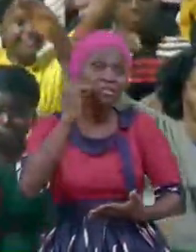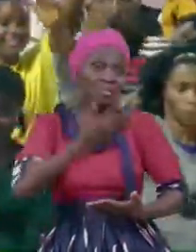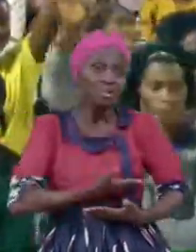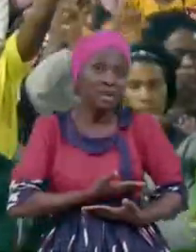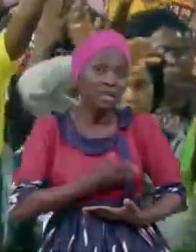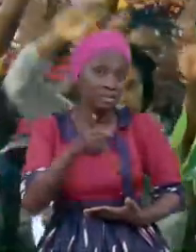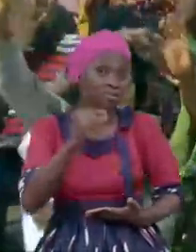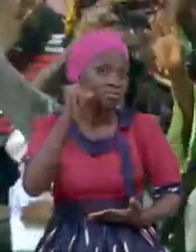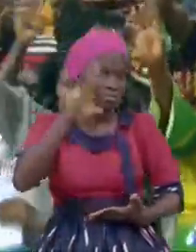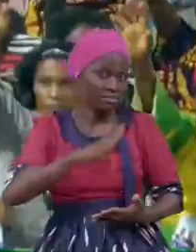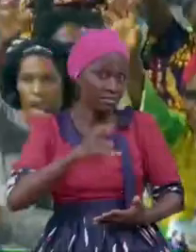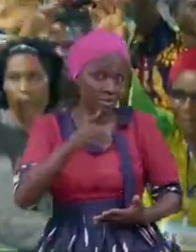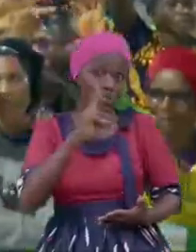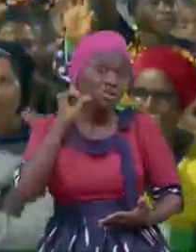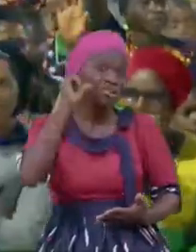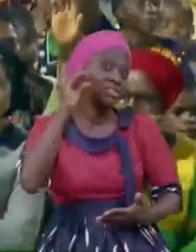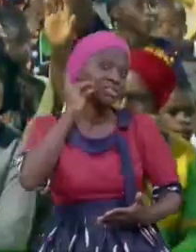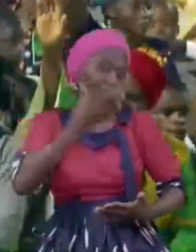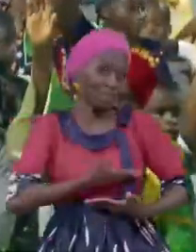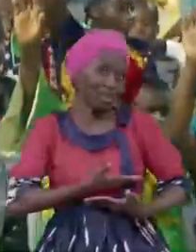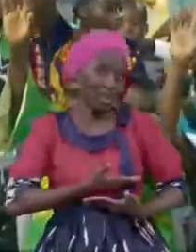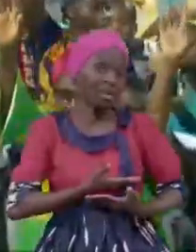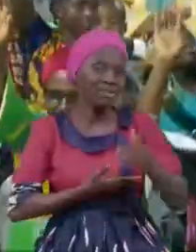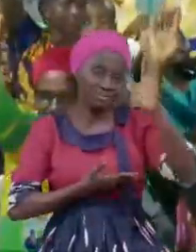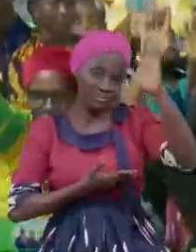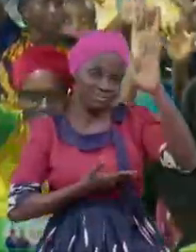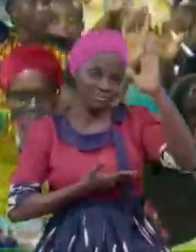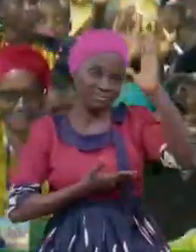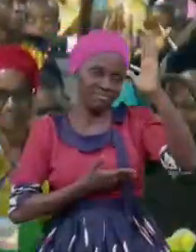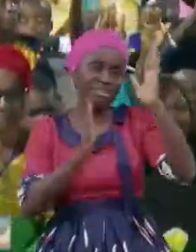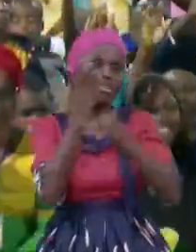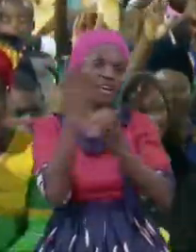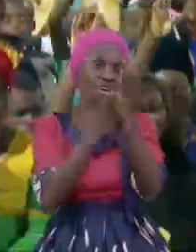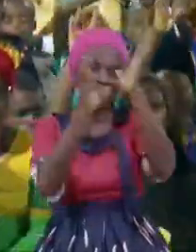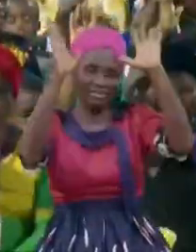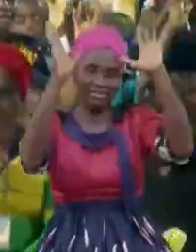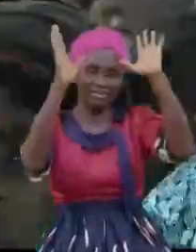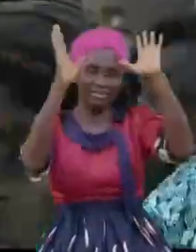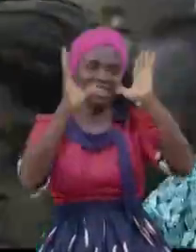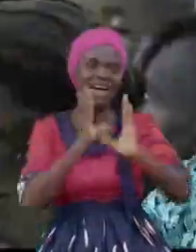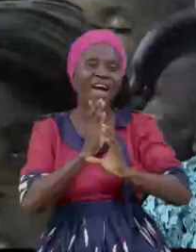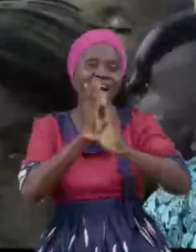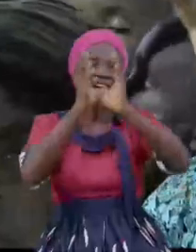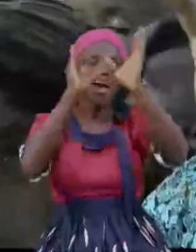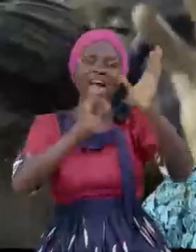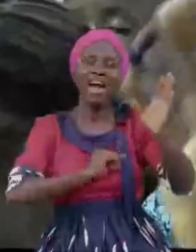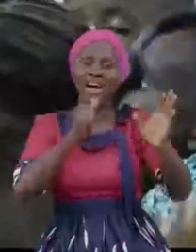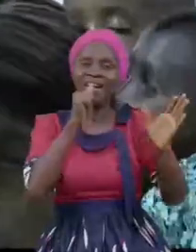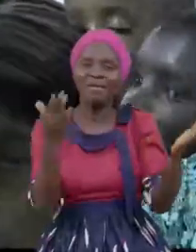Lève la main, il va voir. Est-ce qu'il y a des filles dans la maison ce soir? Crie à haute voix.